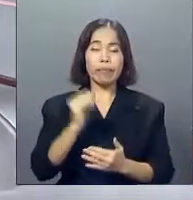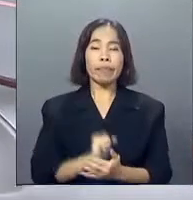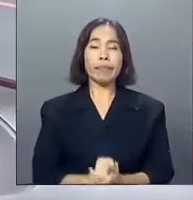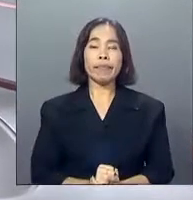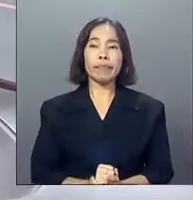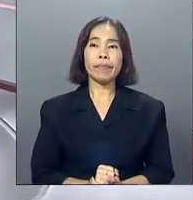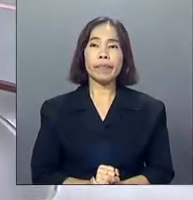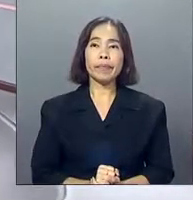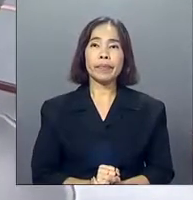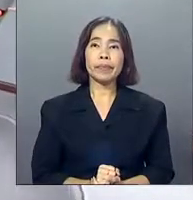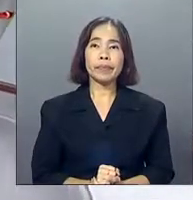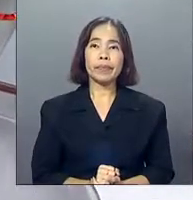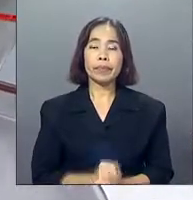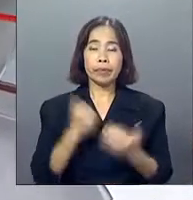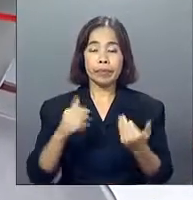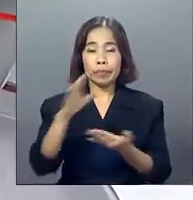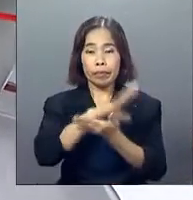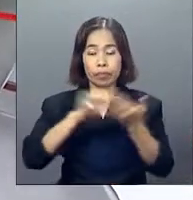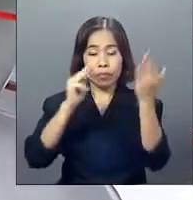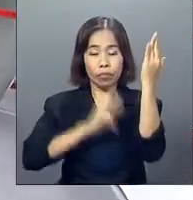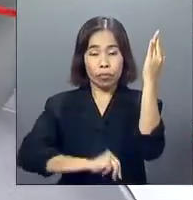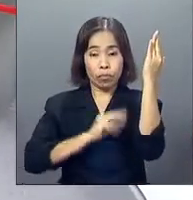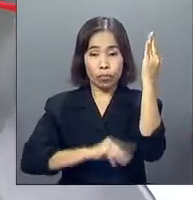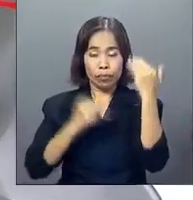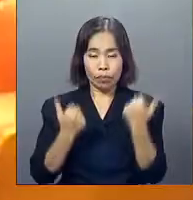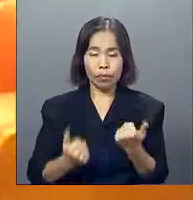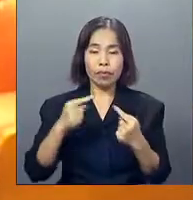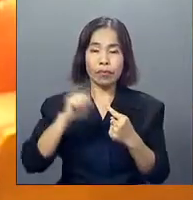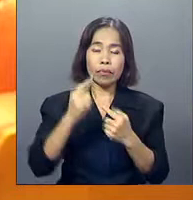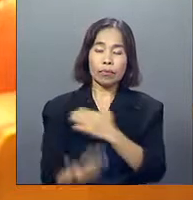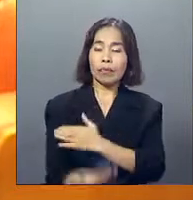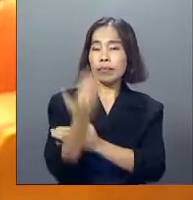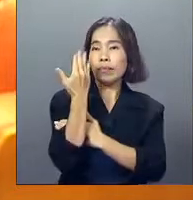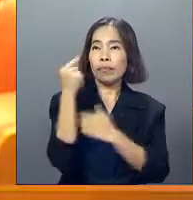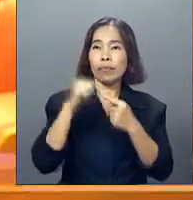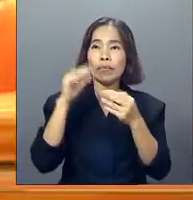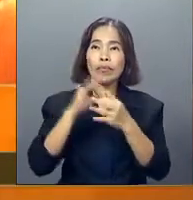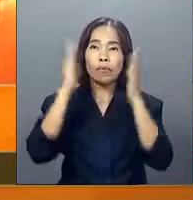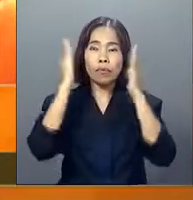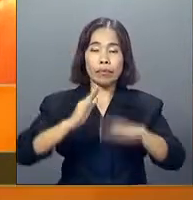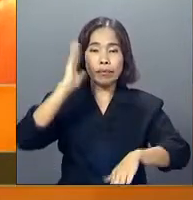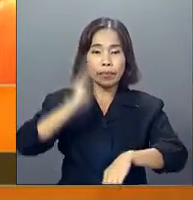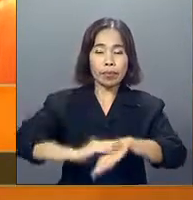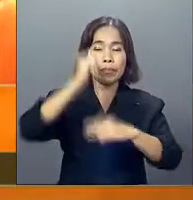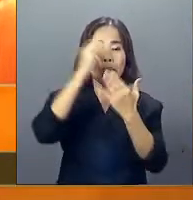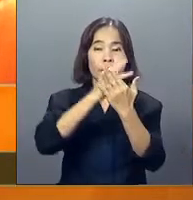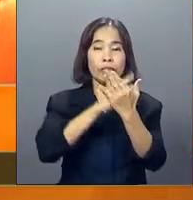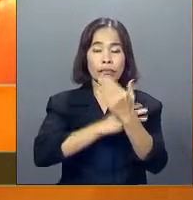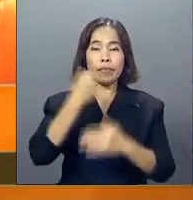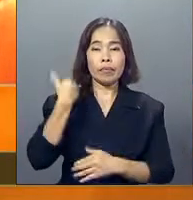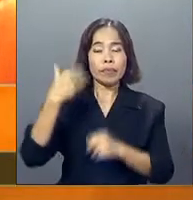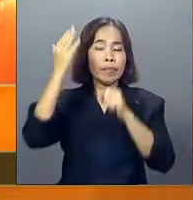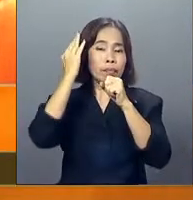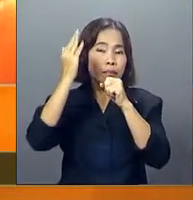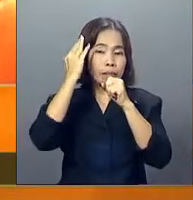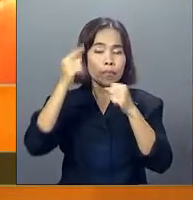ีฬาคะ มหาวิทยาลัยสงขลานครินทร์ในวันนี้เมื่อช่วงเช้าที่ผ่านมาในส่วนของนักวิชาการนั้นก็ยังคงชี้ให้เห็นจุดด้อย